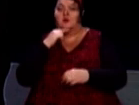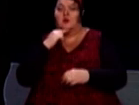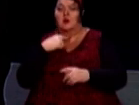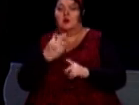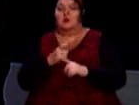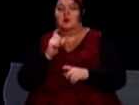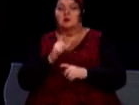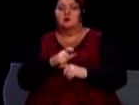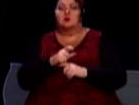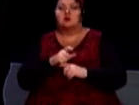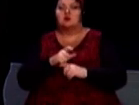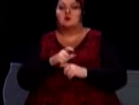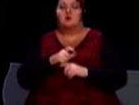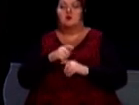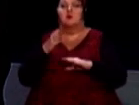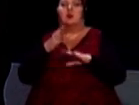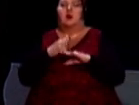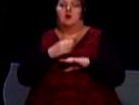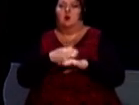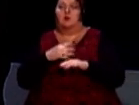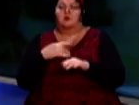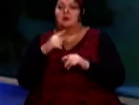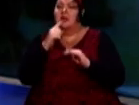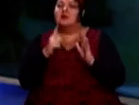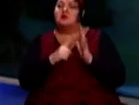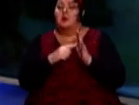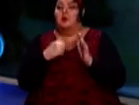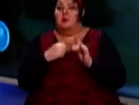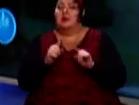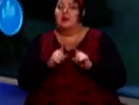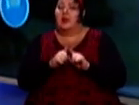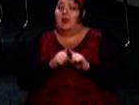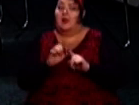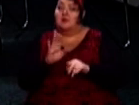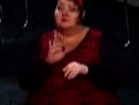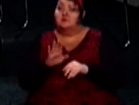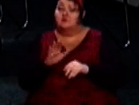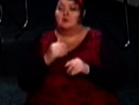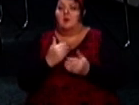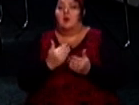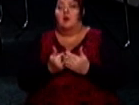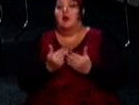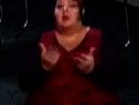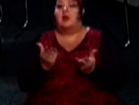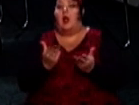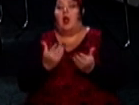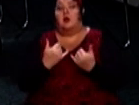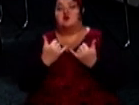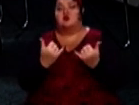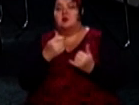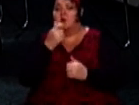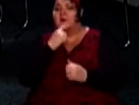дуже довго на це. Запитання в мене таке. От як шановна